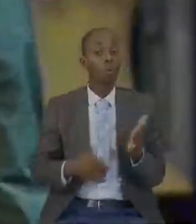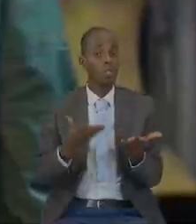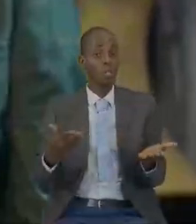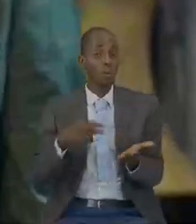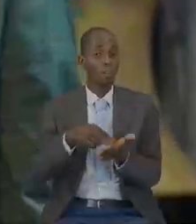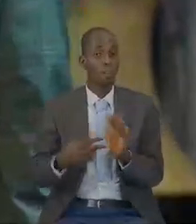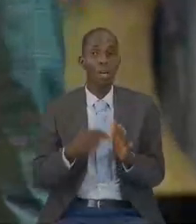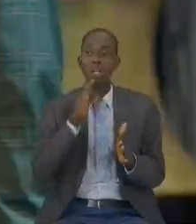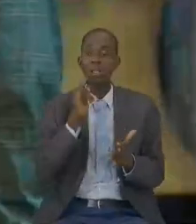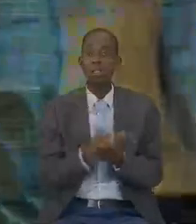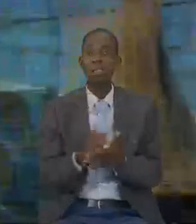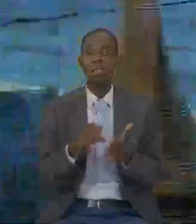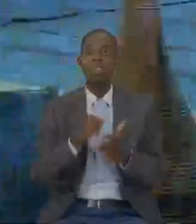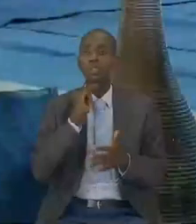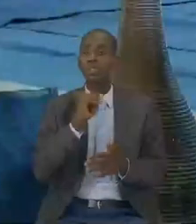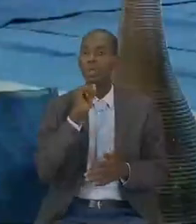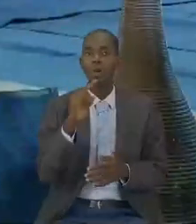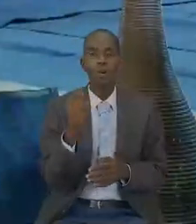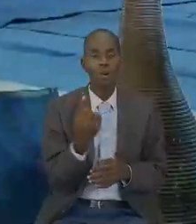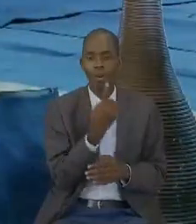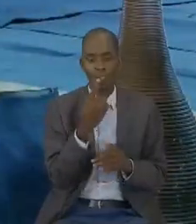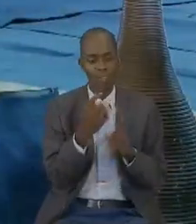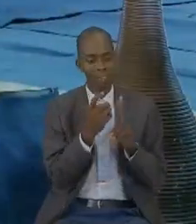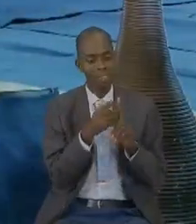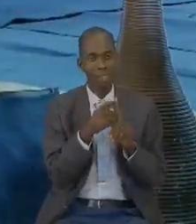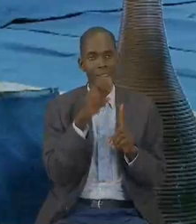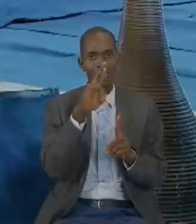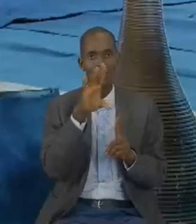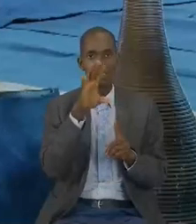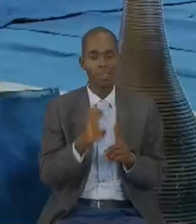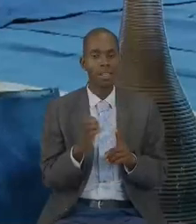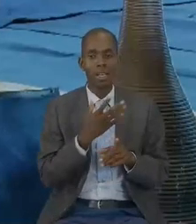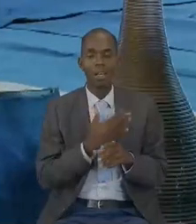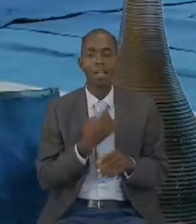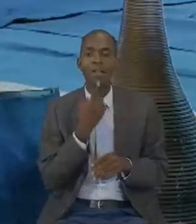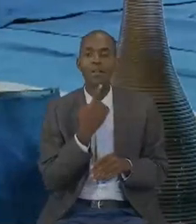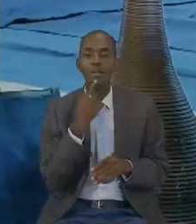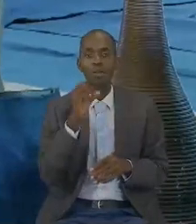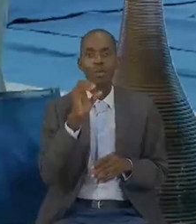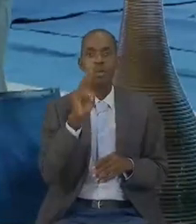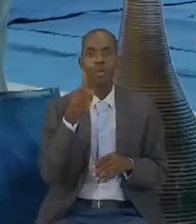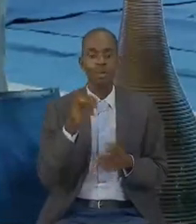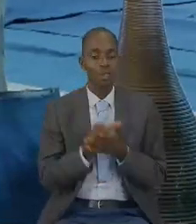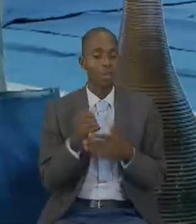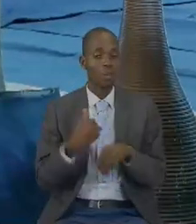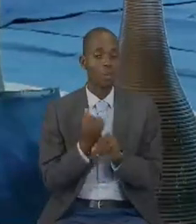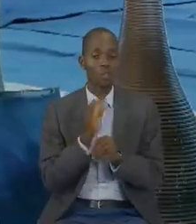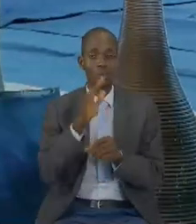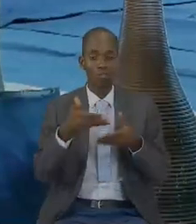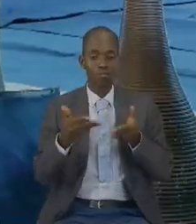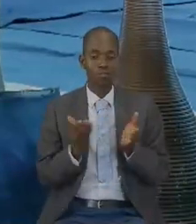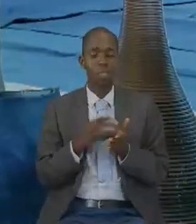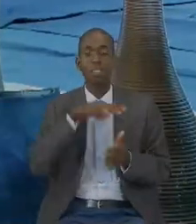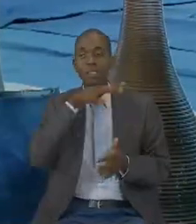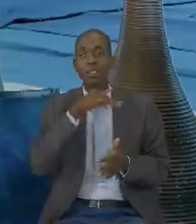Ce qu'il dit, ce n'est pas seulement le riz et la sauce qui